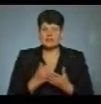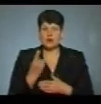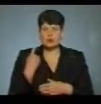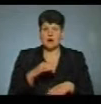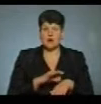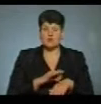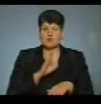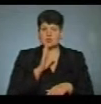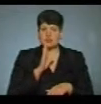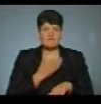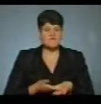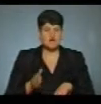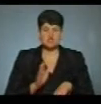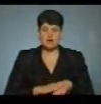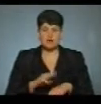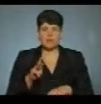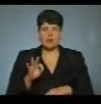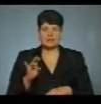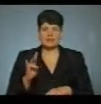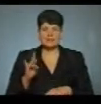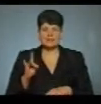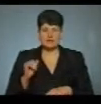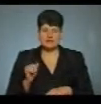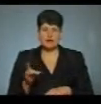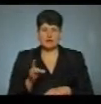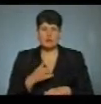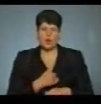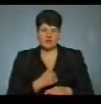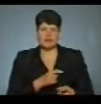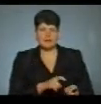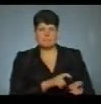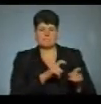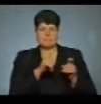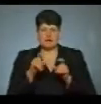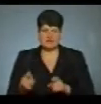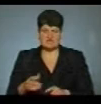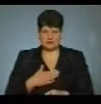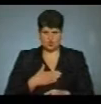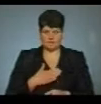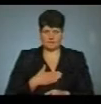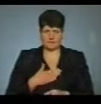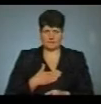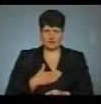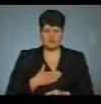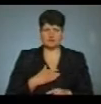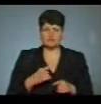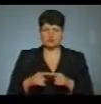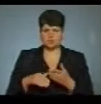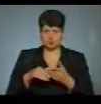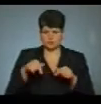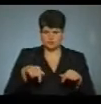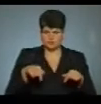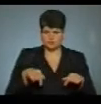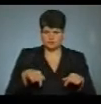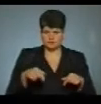важка в Монастирському районі. Ми хотіли її переводити в нашу лікарню швидкої допомоги,